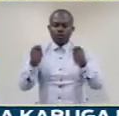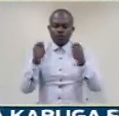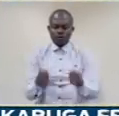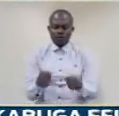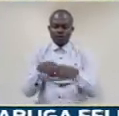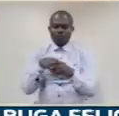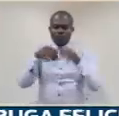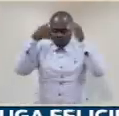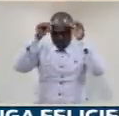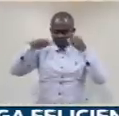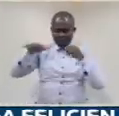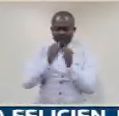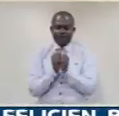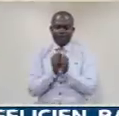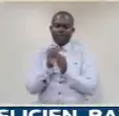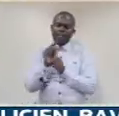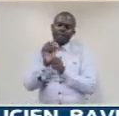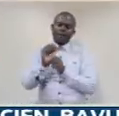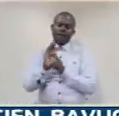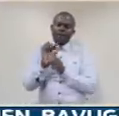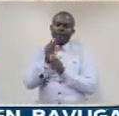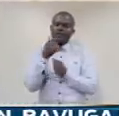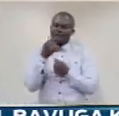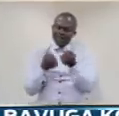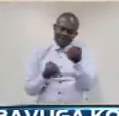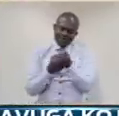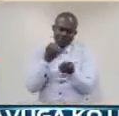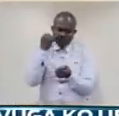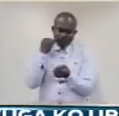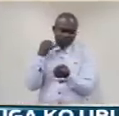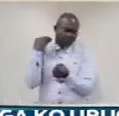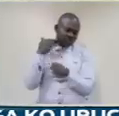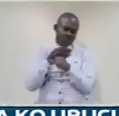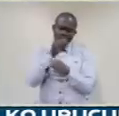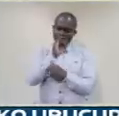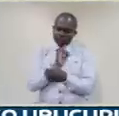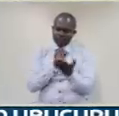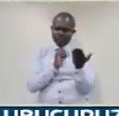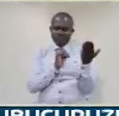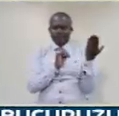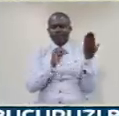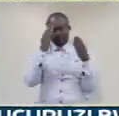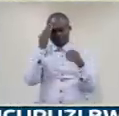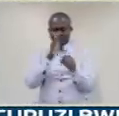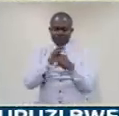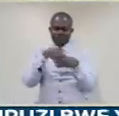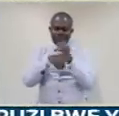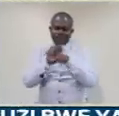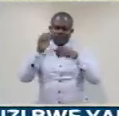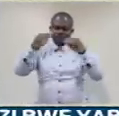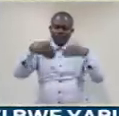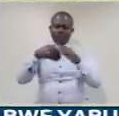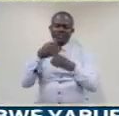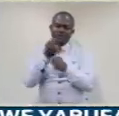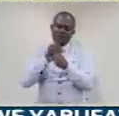mu Mutara. Kabuga Félicien ufatwa nk'umuterankunga ukomeye wa Jenoside yakorewe Abatutsi yamenyekanye cyane mu bikorwa by'ubuhinzi